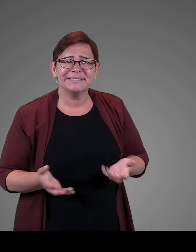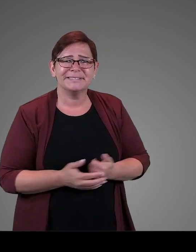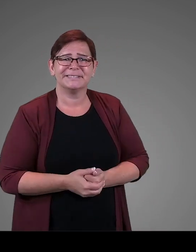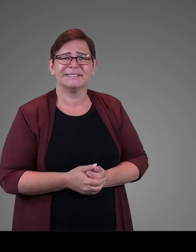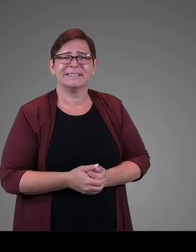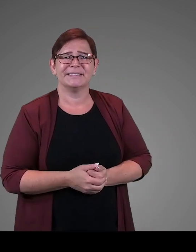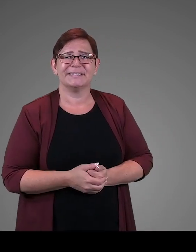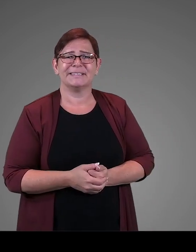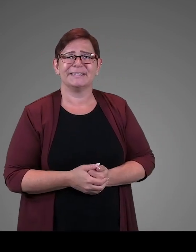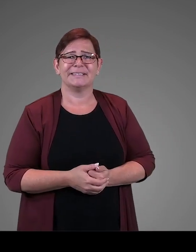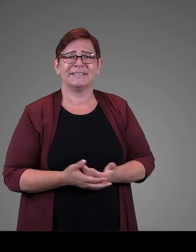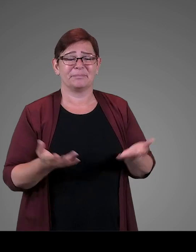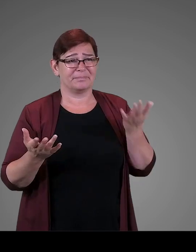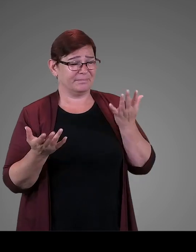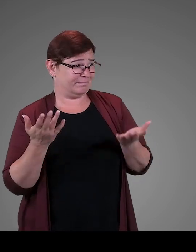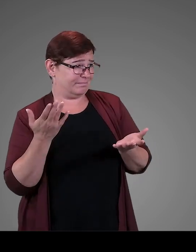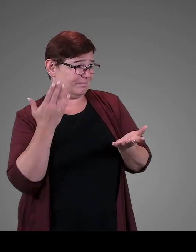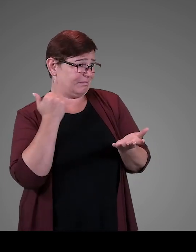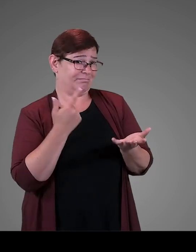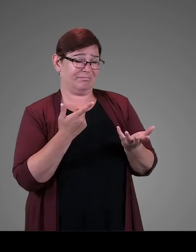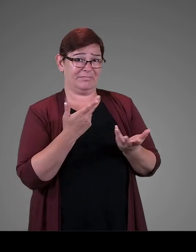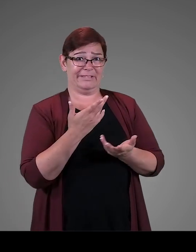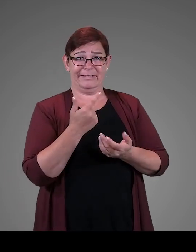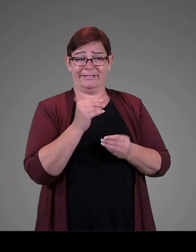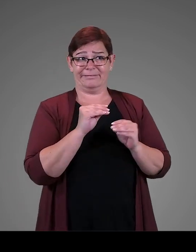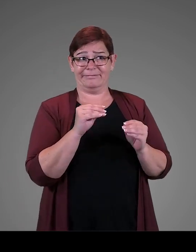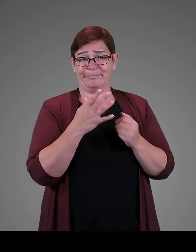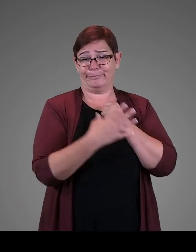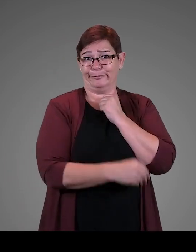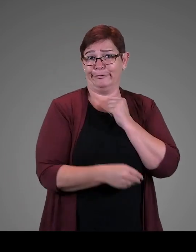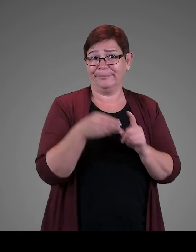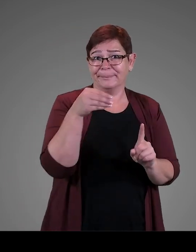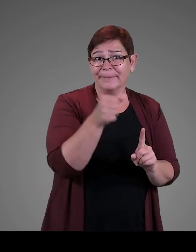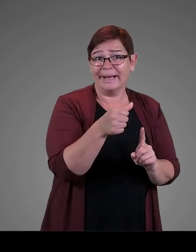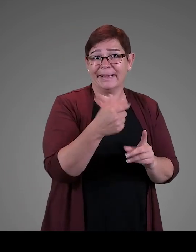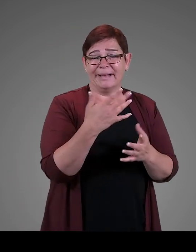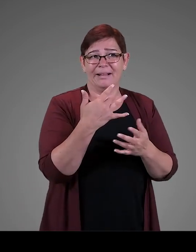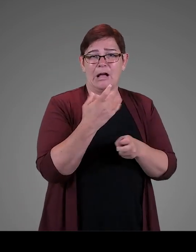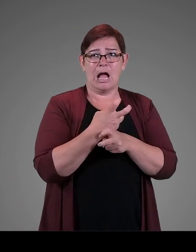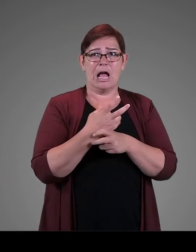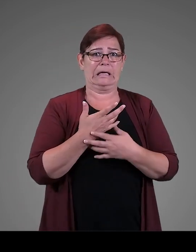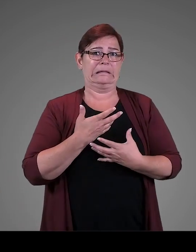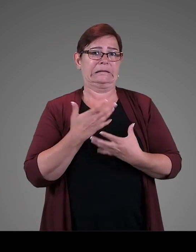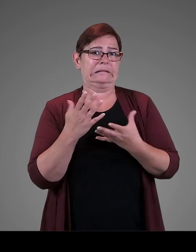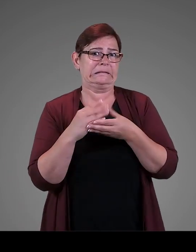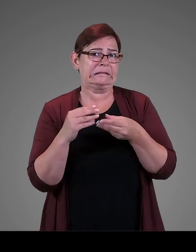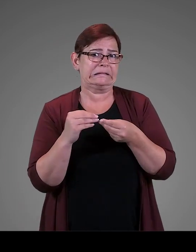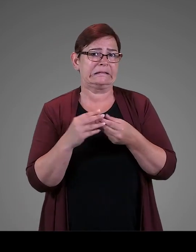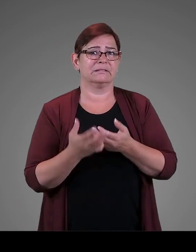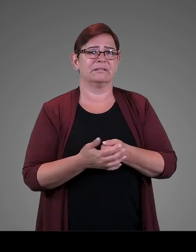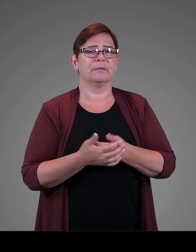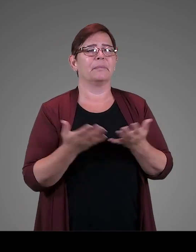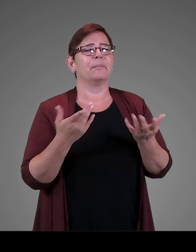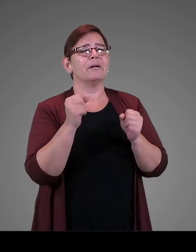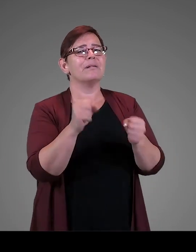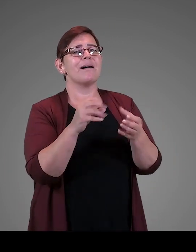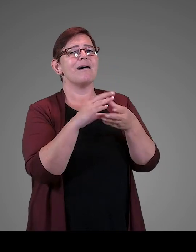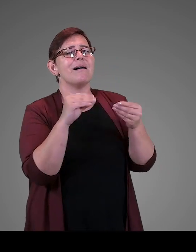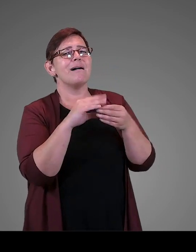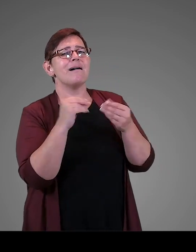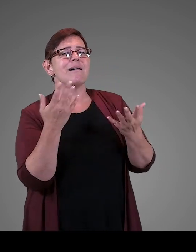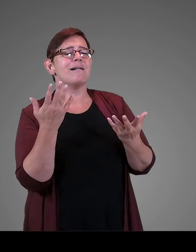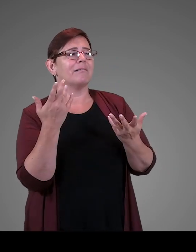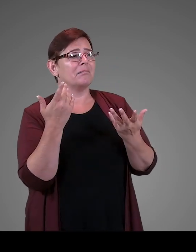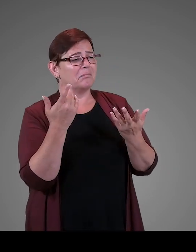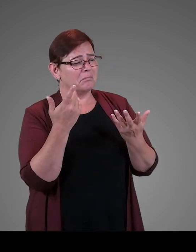C'est comme institution. C'est tellement difficile à dire. Rémunéré. Oui, mais c'est parce qu'on est mal rémunéré que c'est difficile à